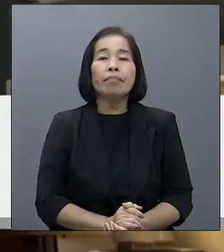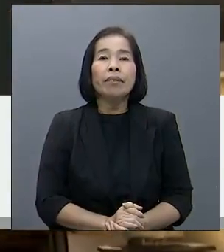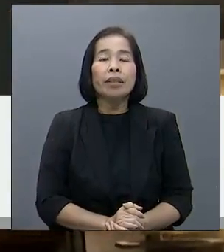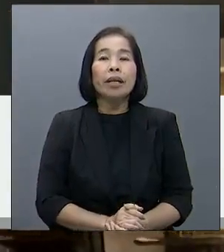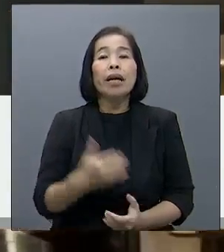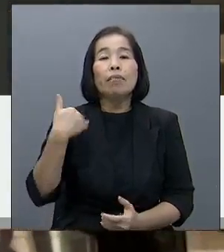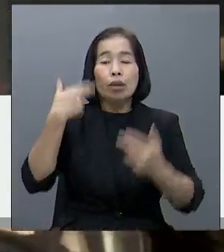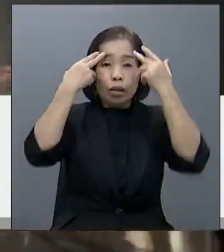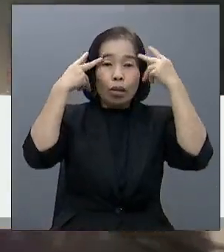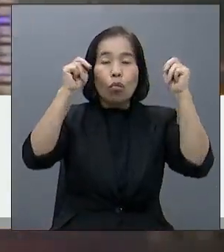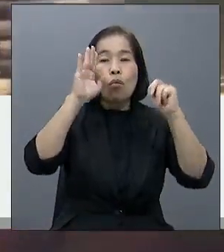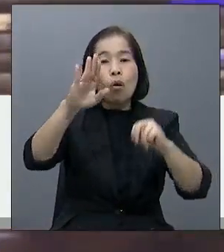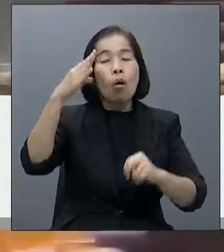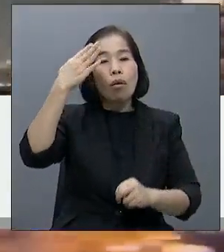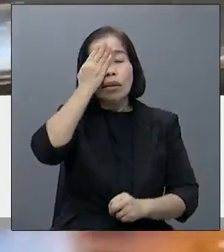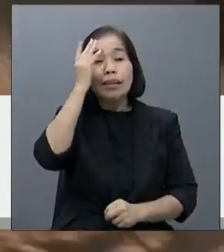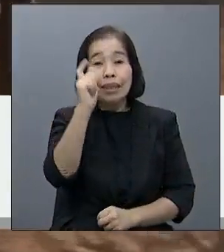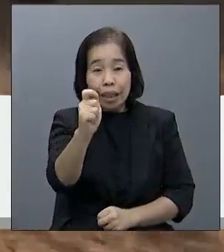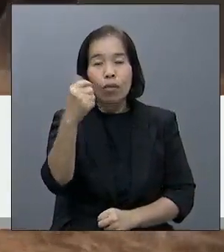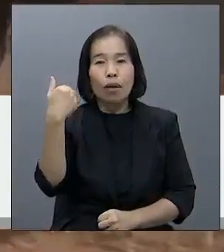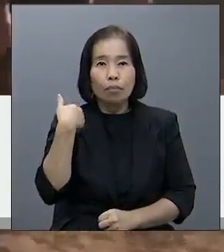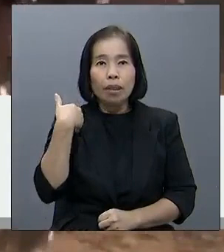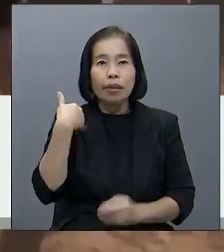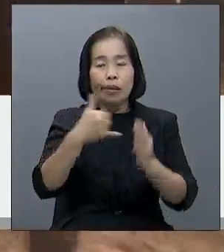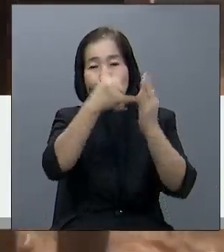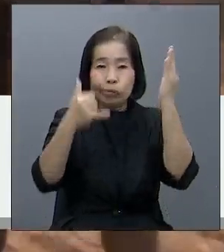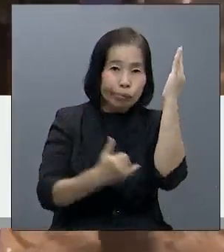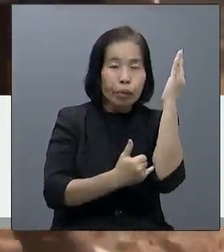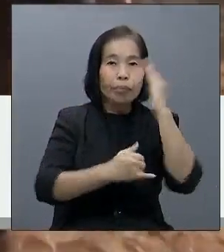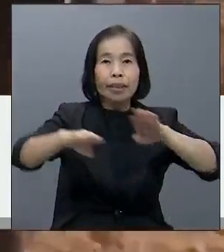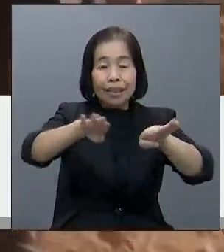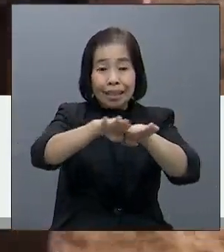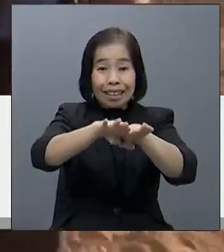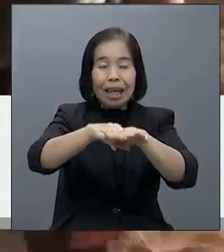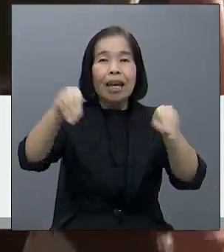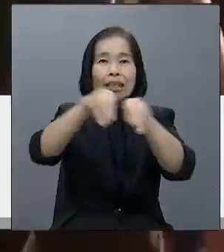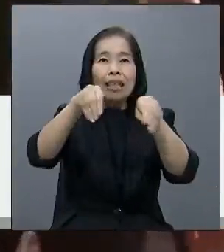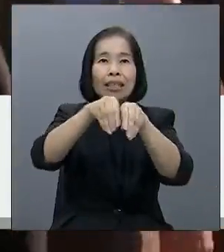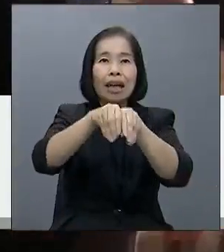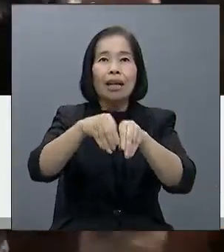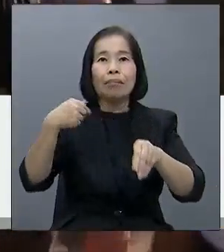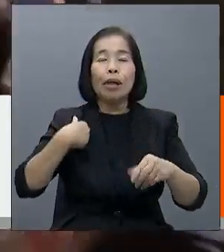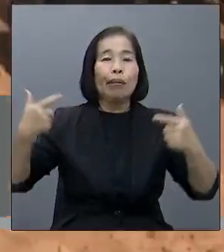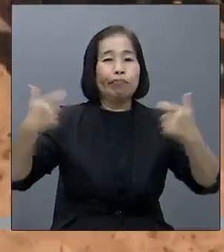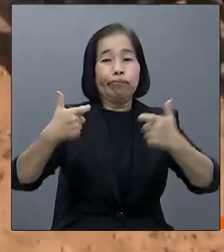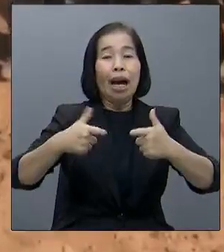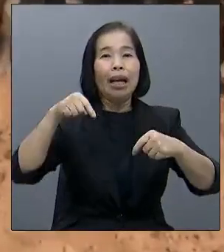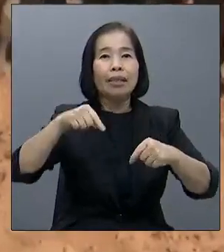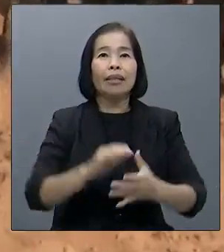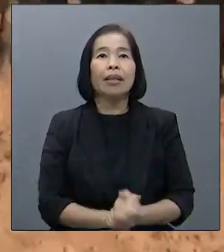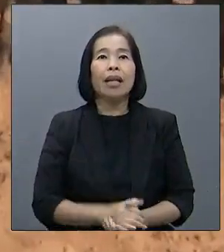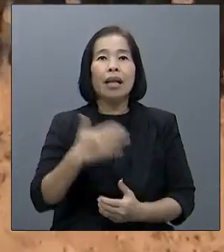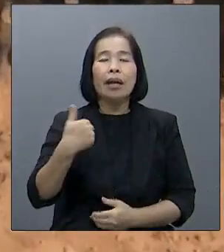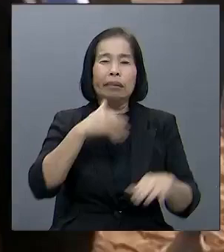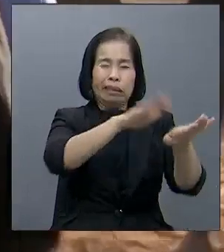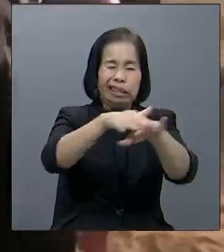นายกรัฐมนตรีอิสราเอลซึ่งเดินทางไปบริเวณชายแดนด้านที่ติดกับกาซ่าปะทะกับทหารที่ประจำการอยู่ที่นั่นและพูดปลุก